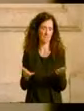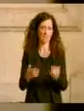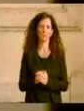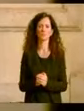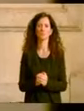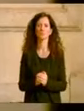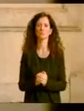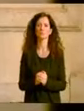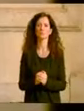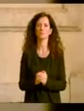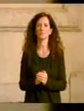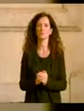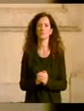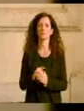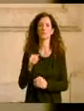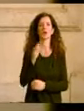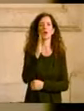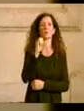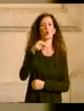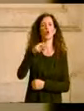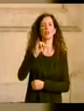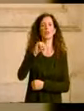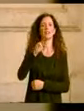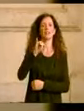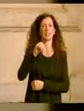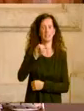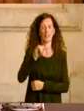Senio Bonini di Rai News 24.